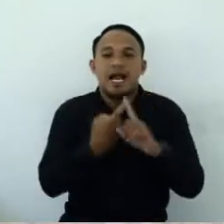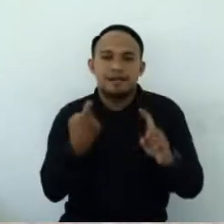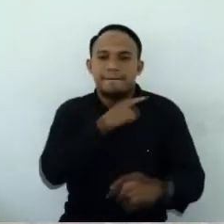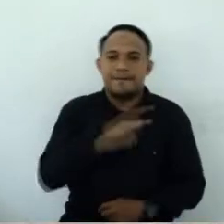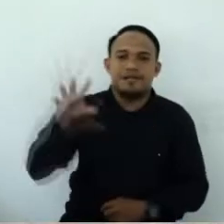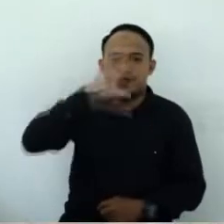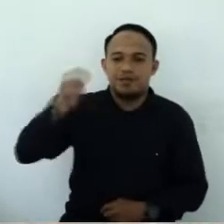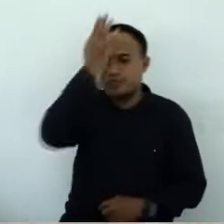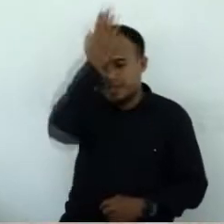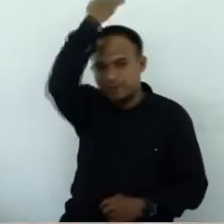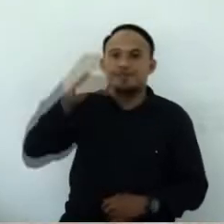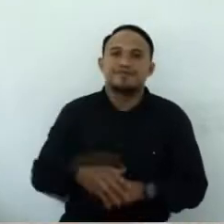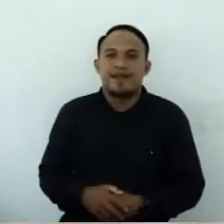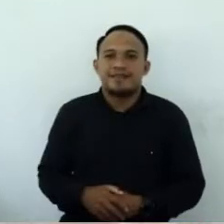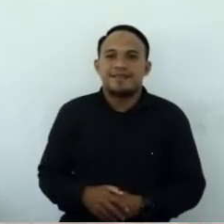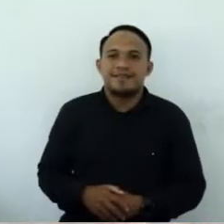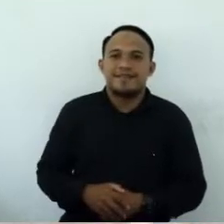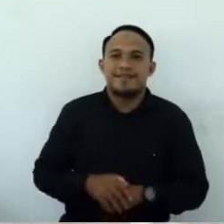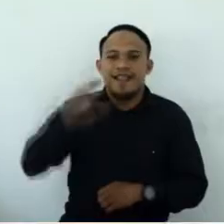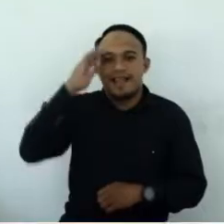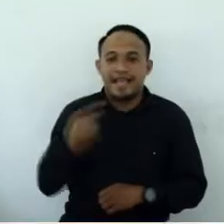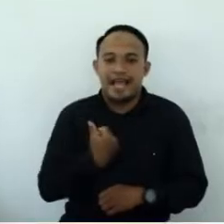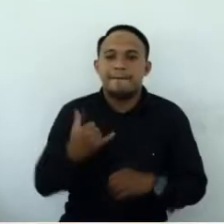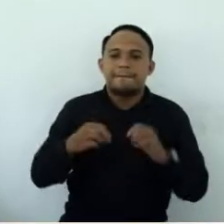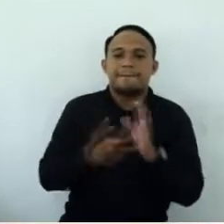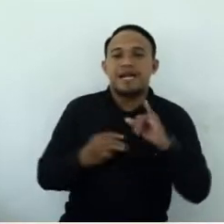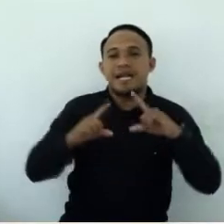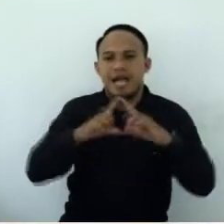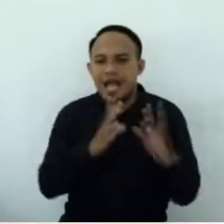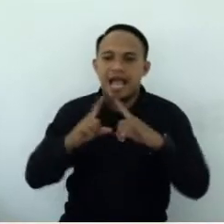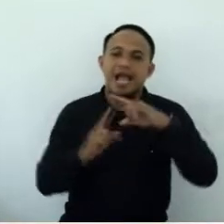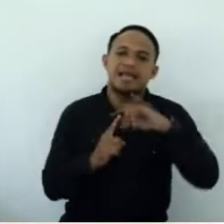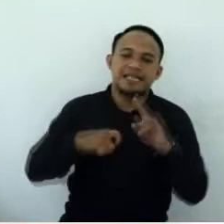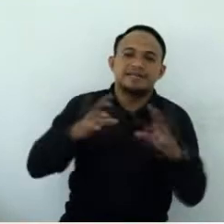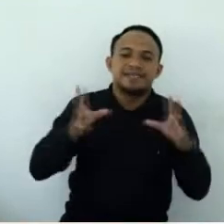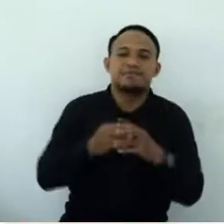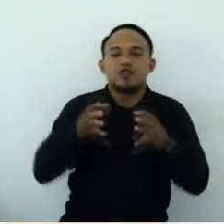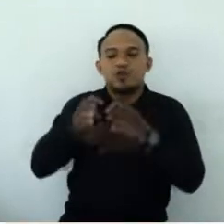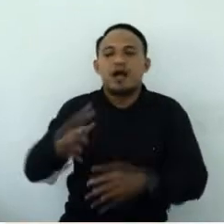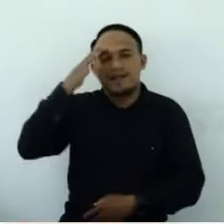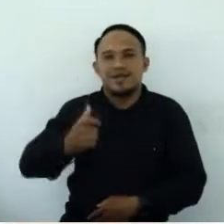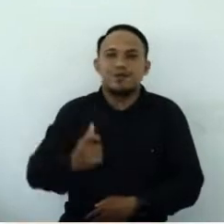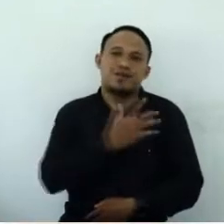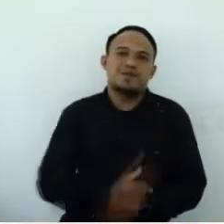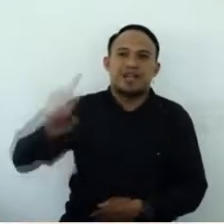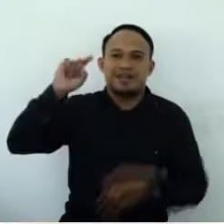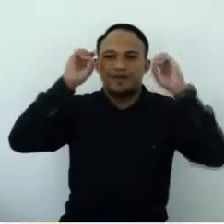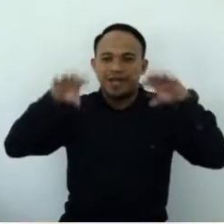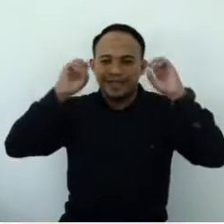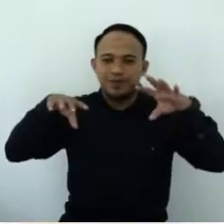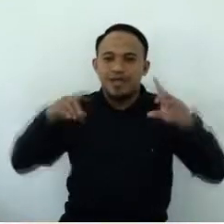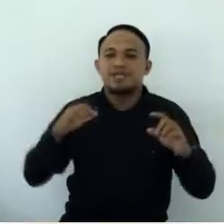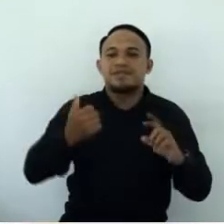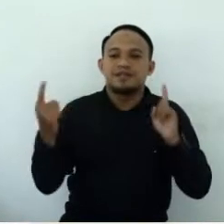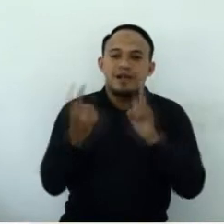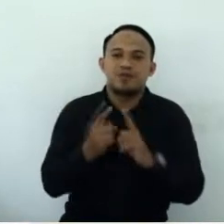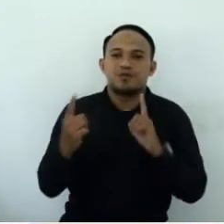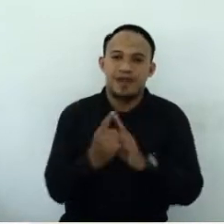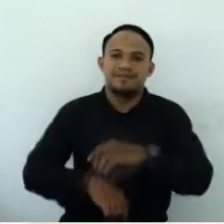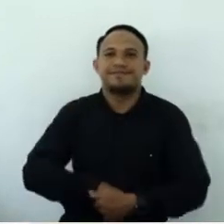channel dari pemerintah provinsi Gorontalo saya melatih dan tim undur diri Assalamualaikum warahmatullahi wabarakatuh